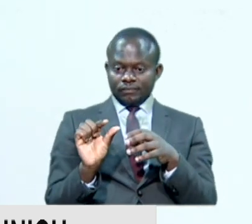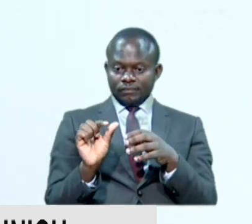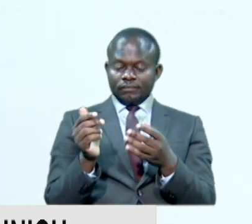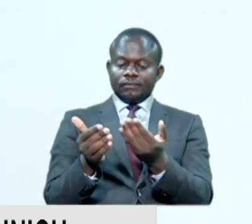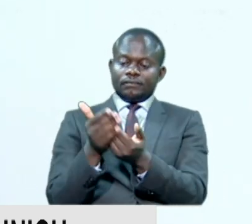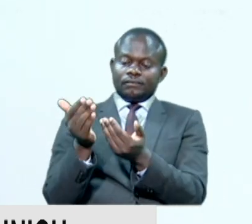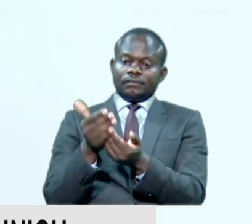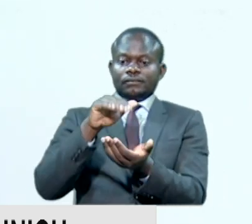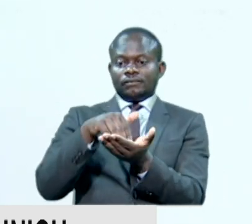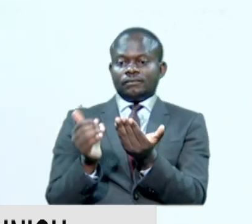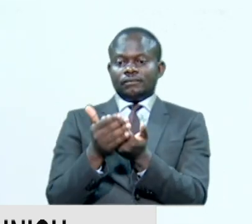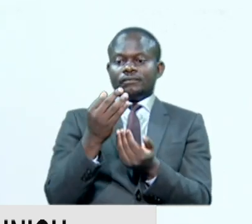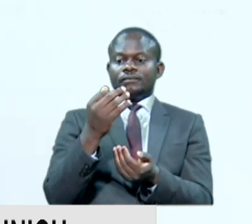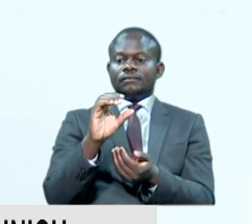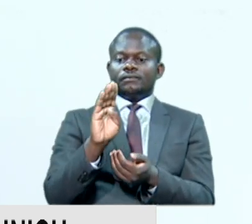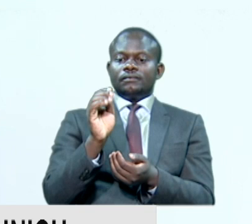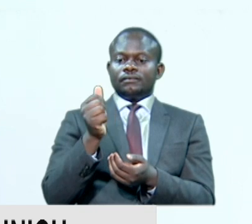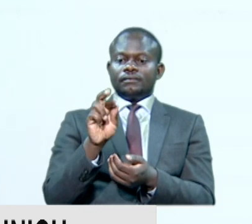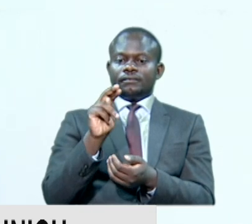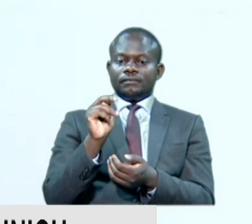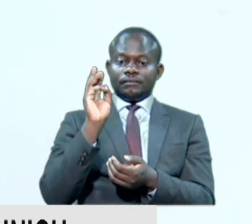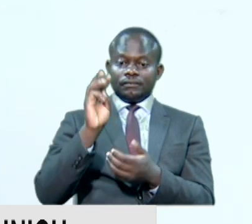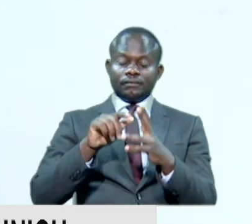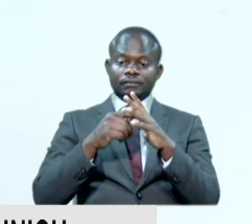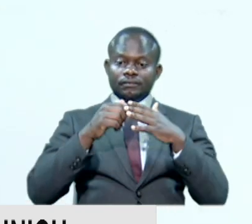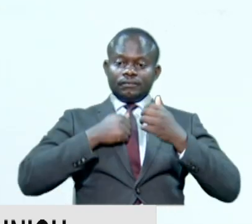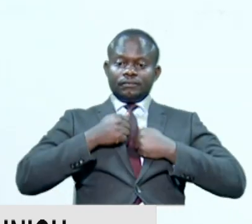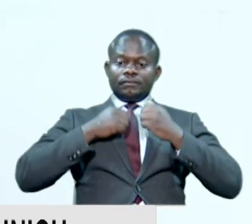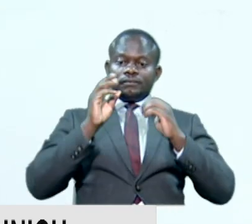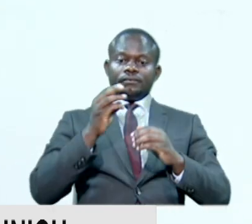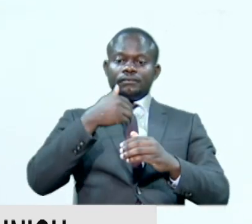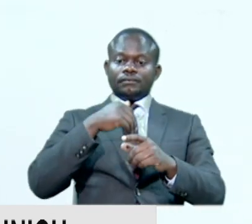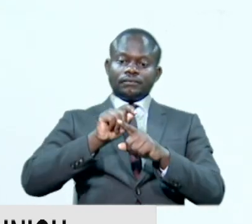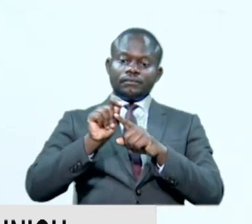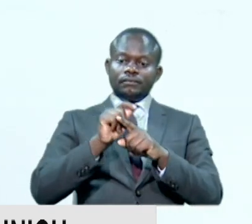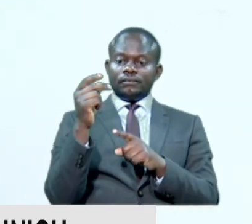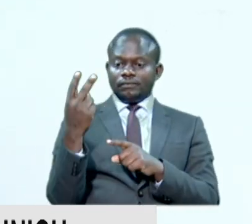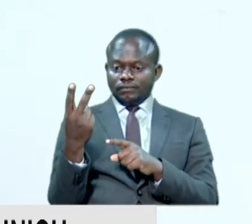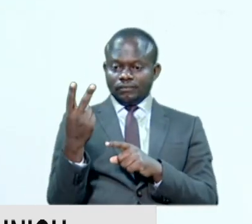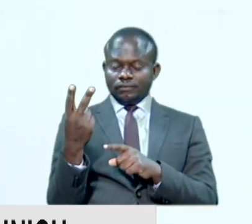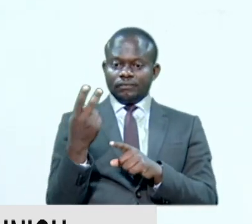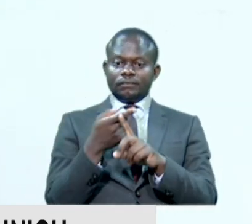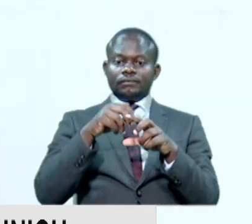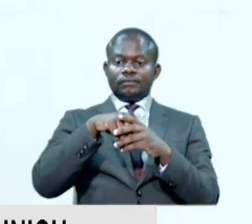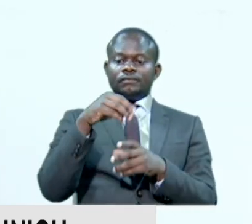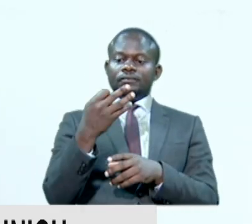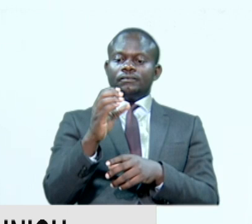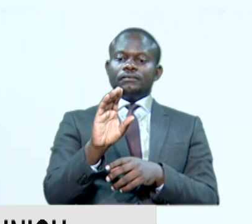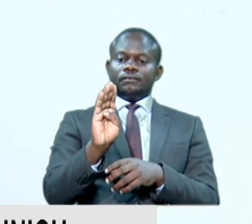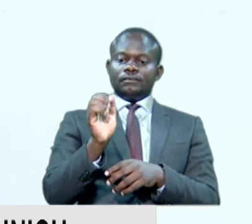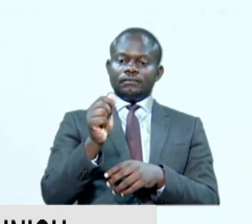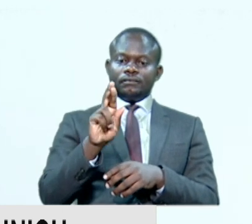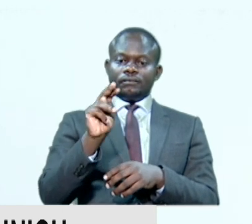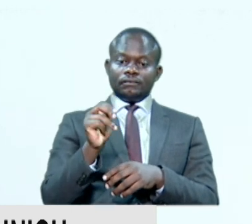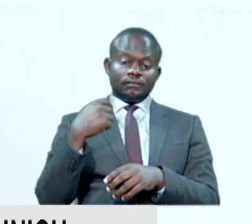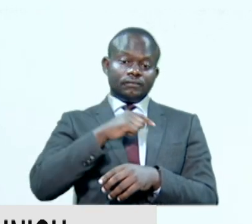irerero rya FC Bayern iyo academy ikazashingwa mu Rwanda ikazaba ifite abatoza babiri baturutse muri FC Bayern